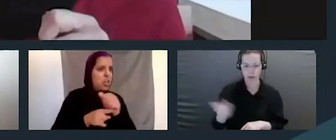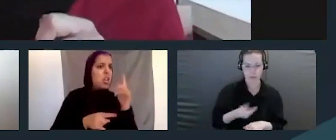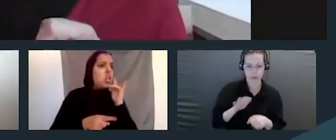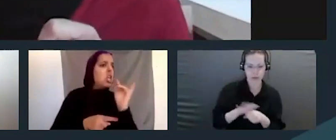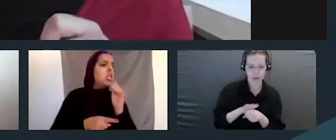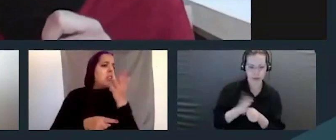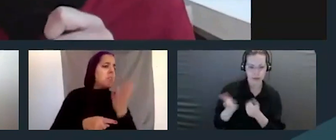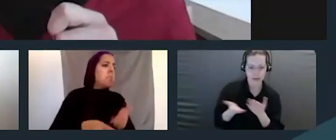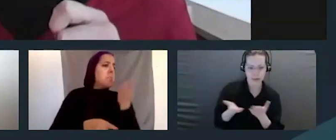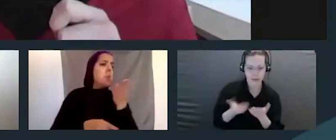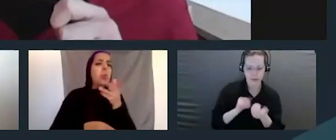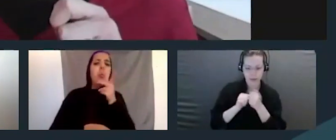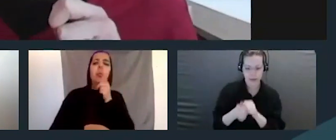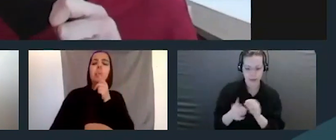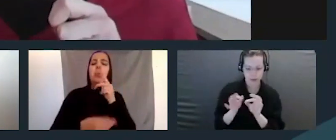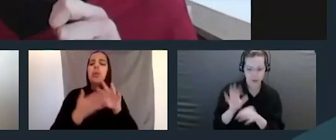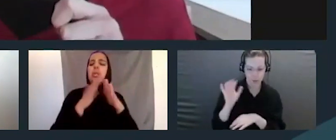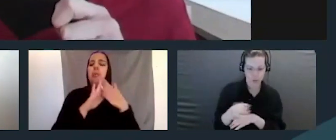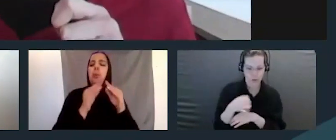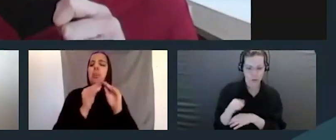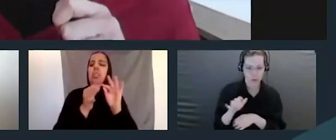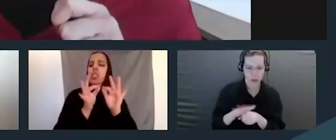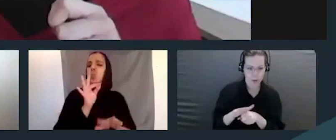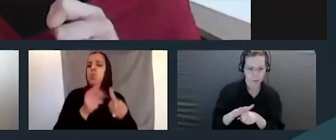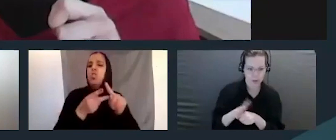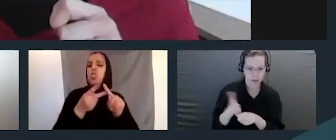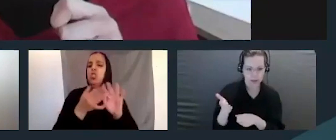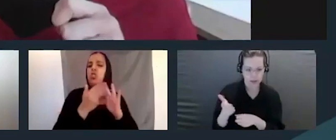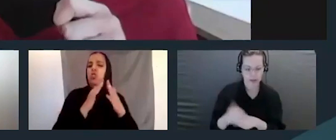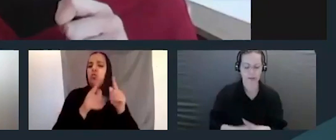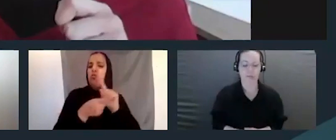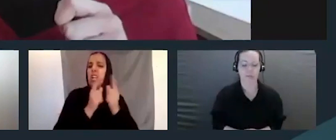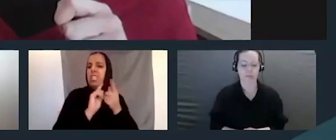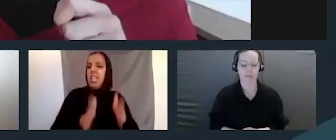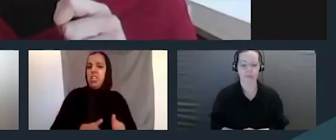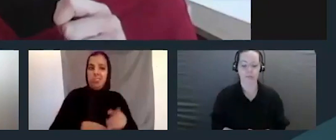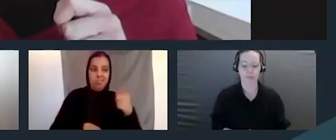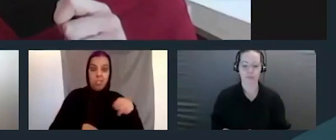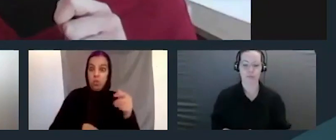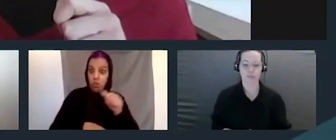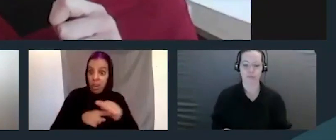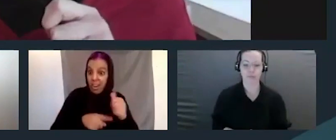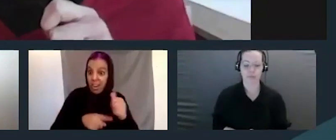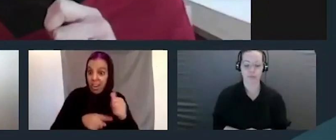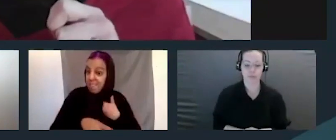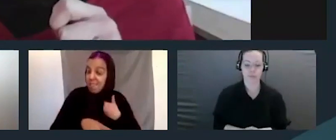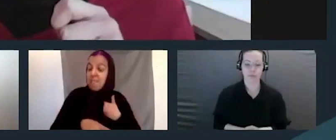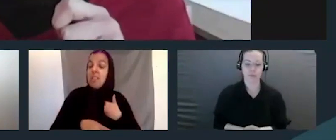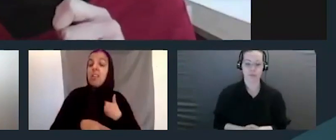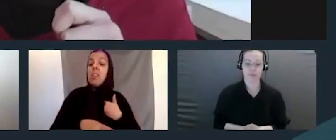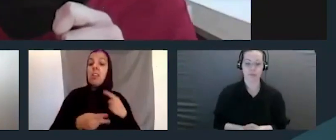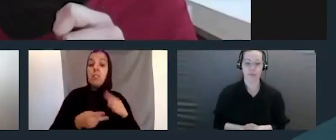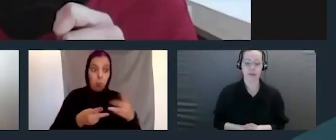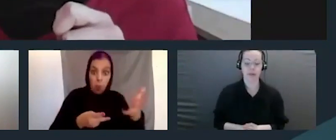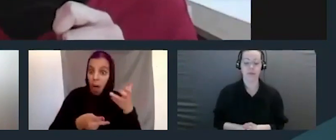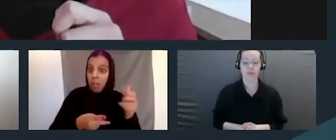interprètes communautaires, des traducteurs communautaires? Sont-ils formés ou non? Veulent-ils de la